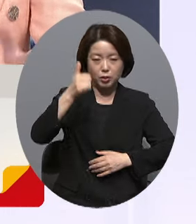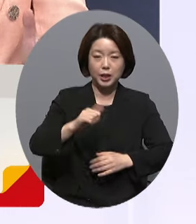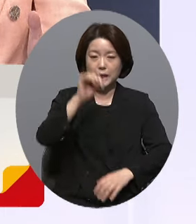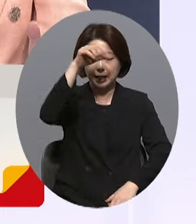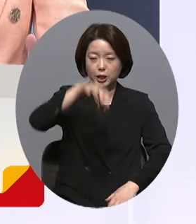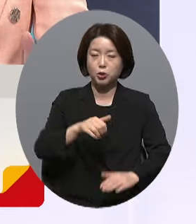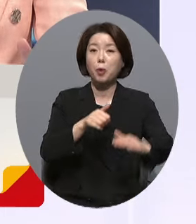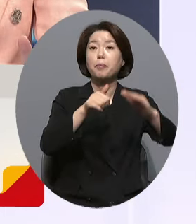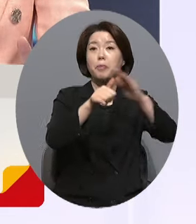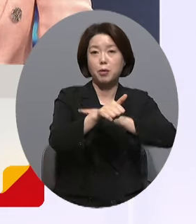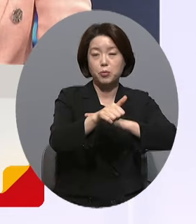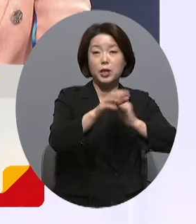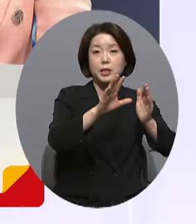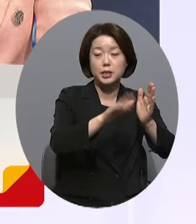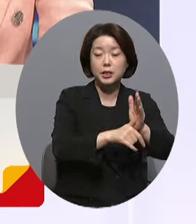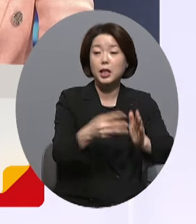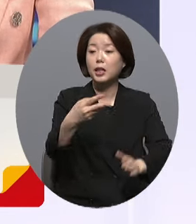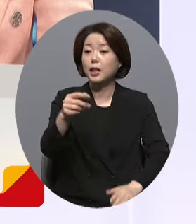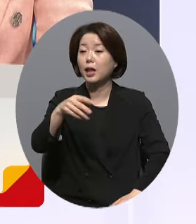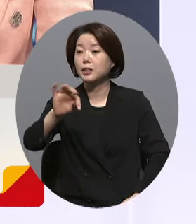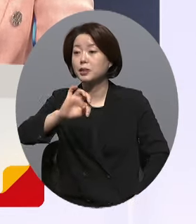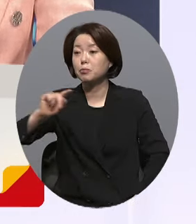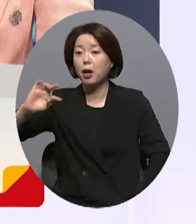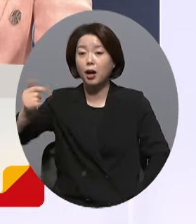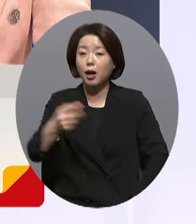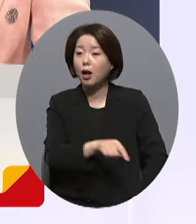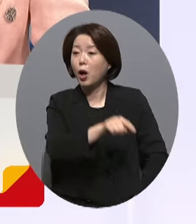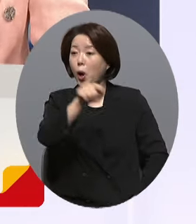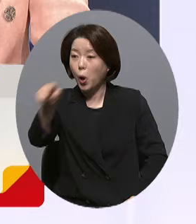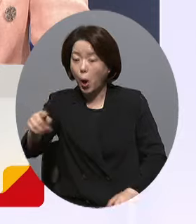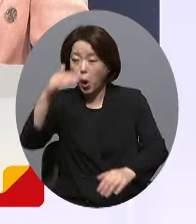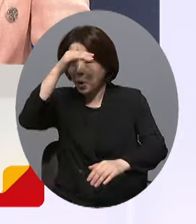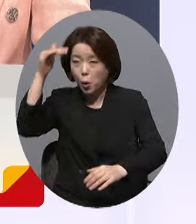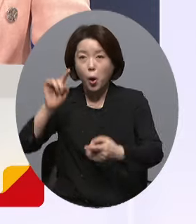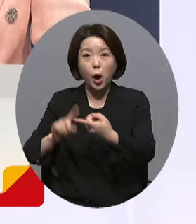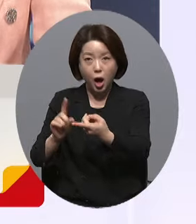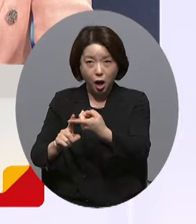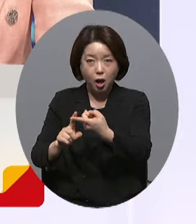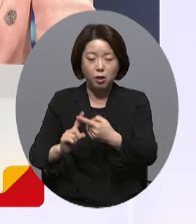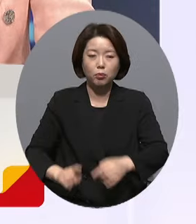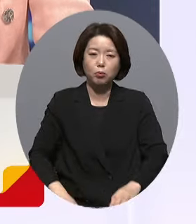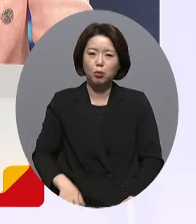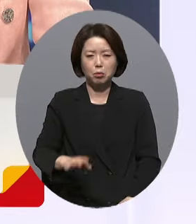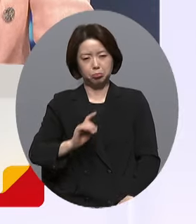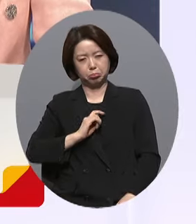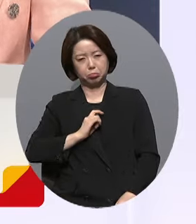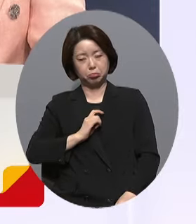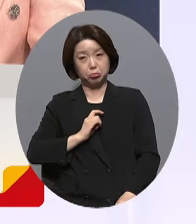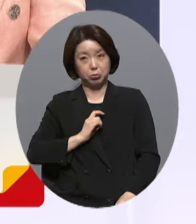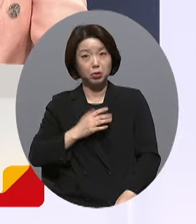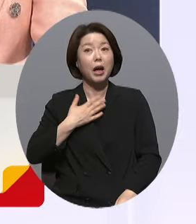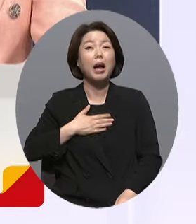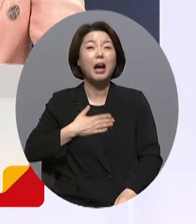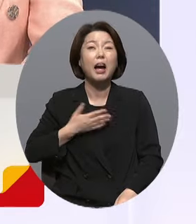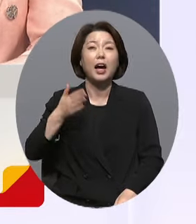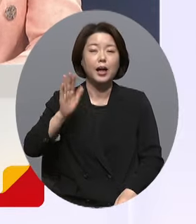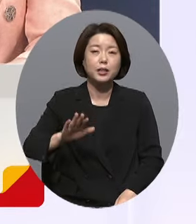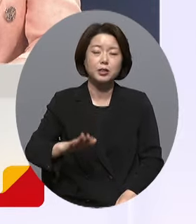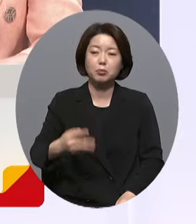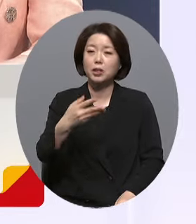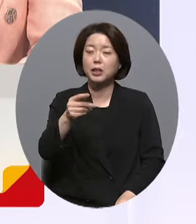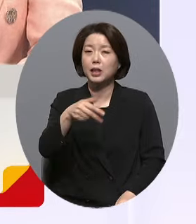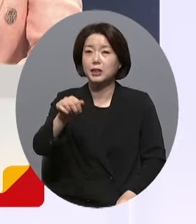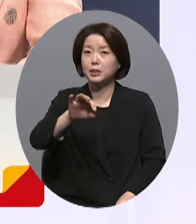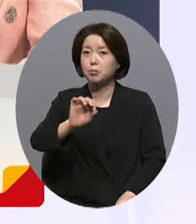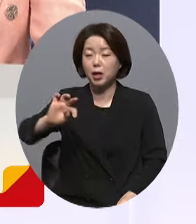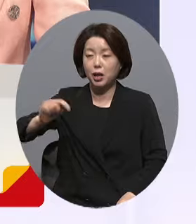방문했을 때 이렇게 타지마할 가는 것, 물론 의혹이 있다면 살펴봐야겠다라는 부분도 분명히 인정은 하겠지만, 네. 적어도 타지마할을